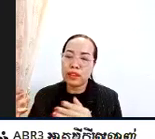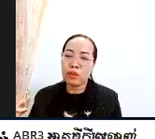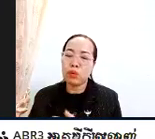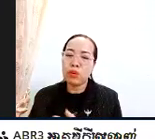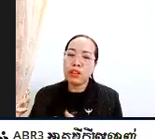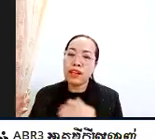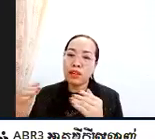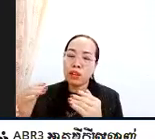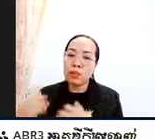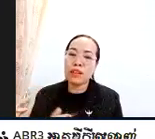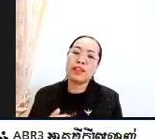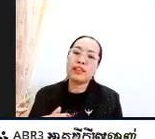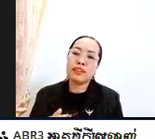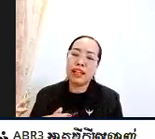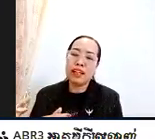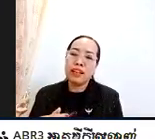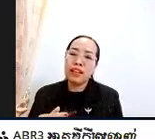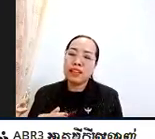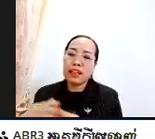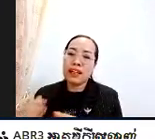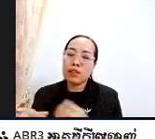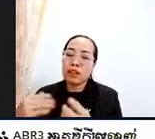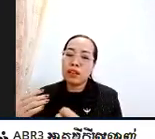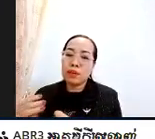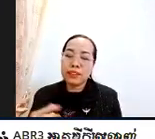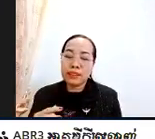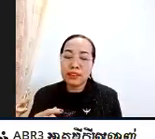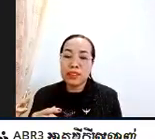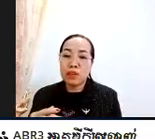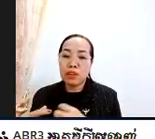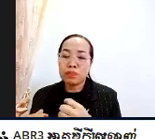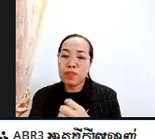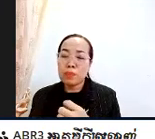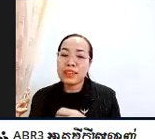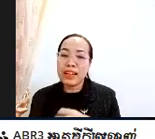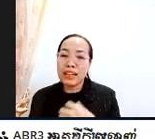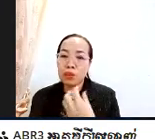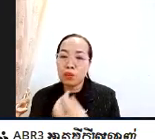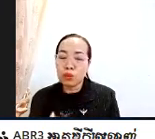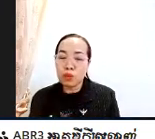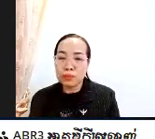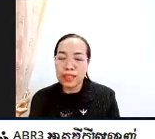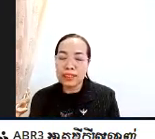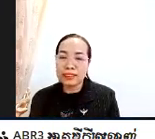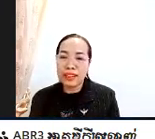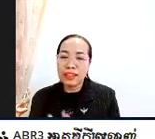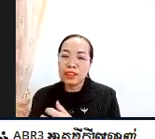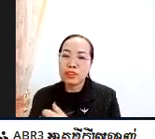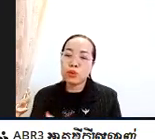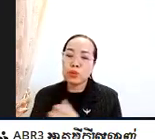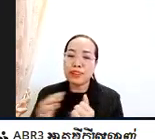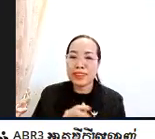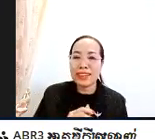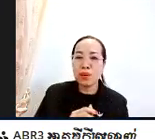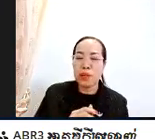đại cú đau cùng cực chả nẹ khác quạt bà cháy đã xa quạt miên ca rồi ưu rồi toàn trả hình chả tôi